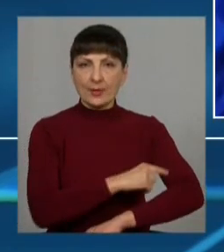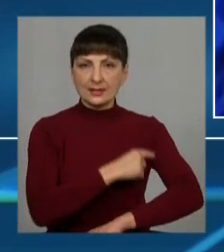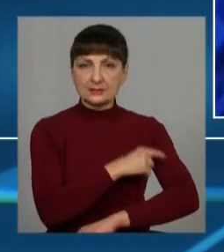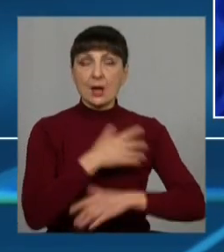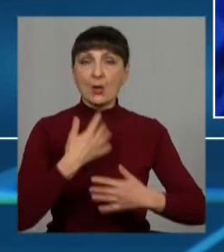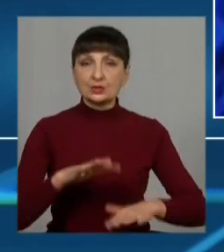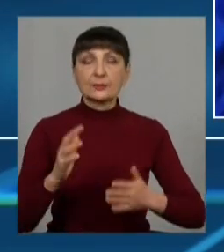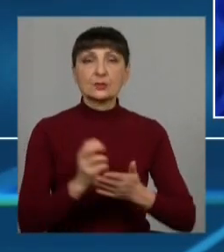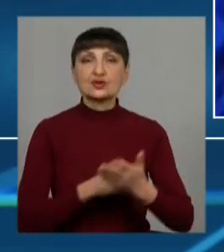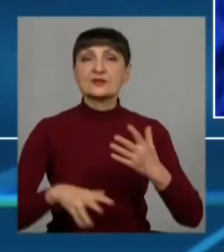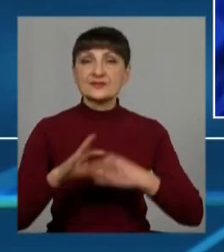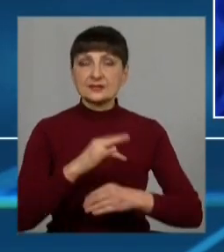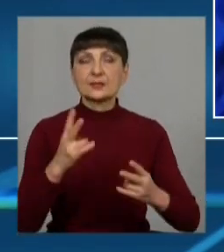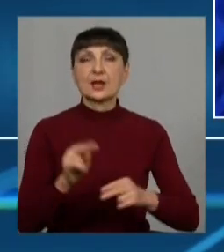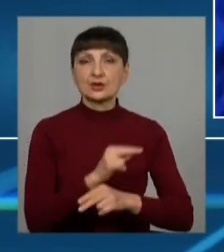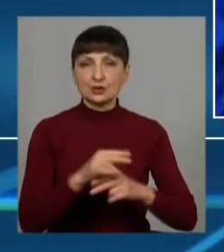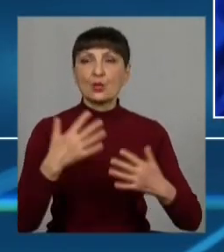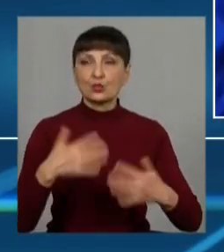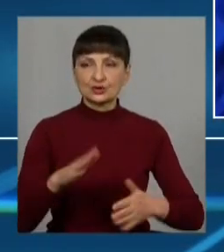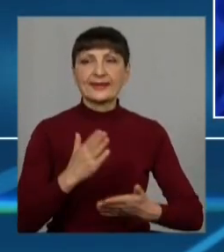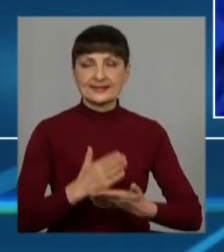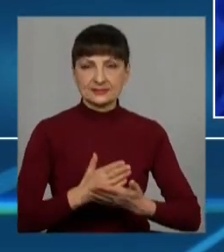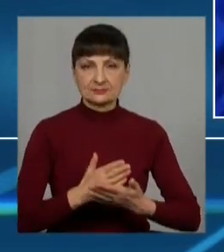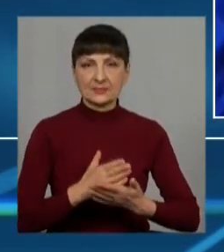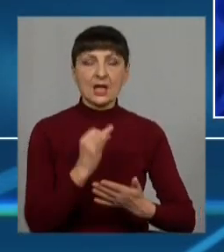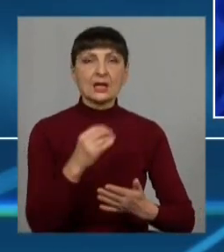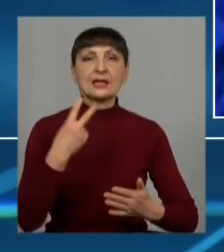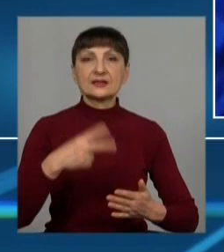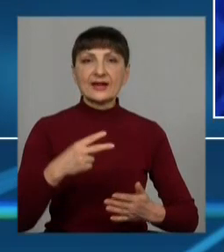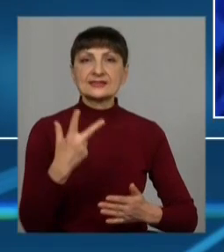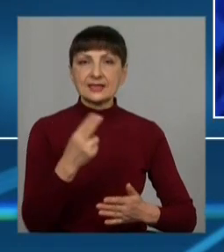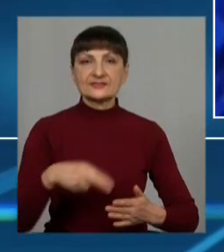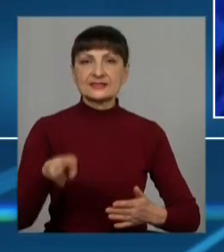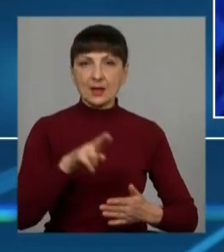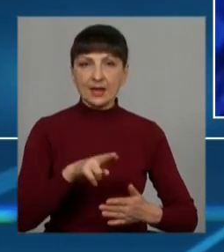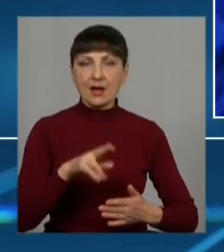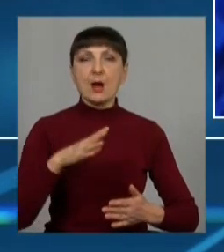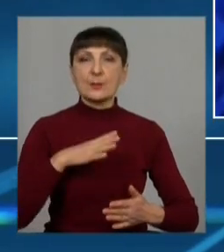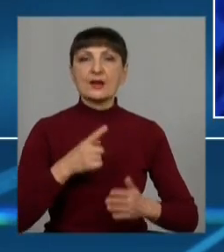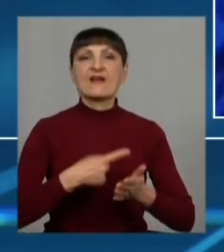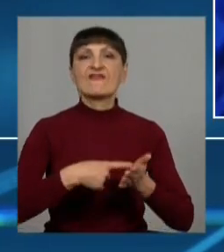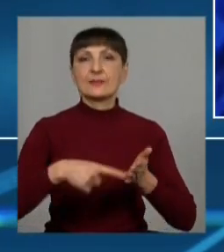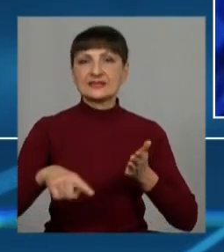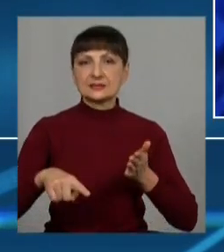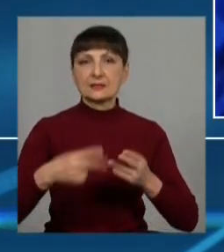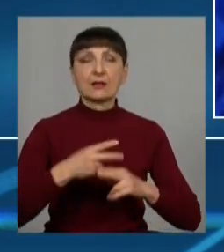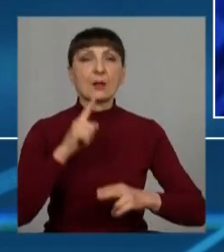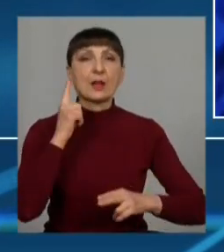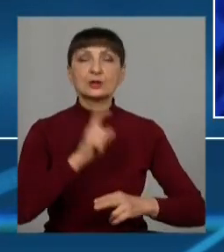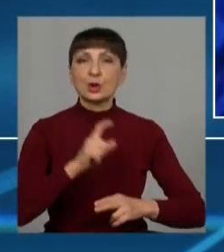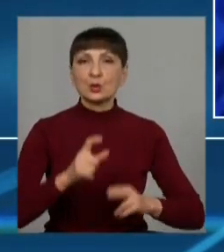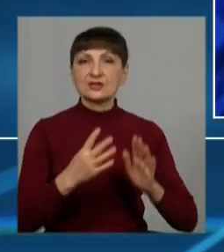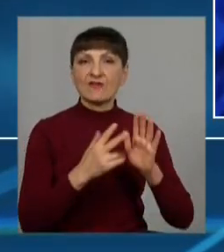получили все все необходимые лечения и 23 декабря были выписаны это молодые люди